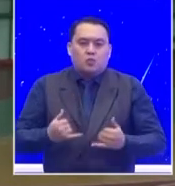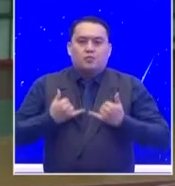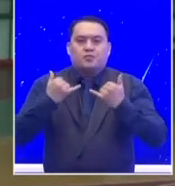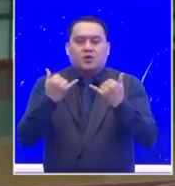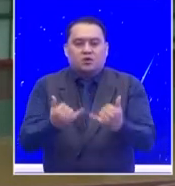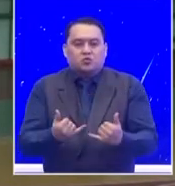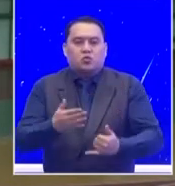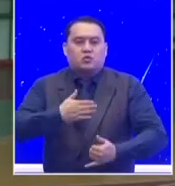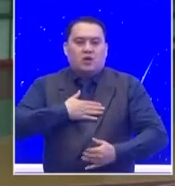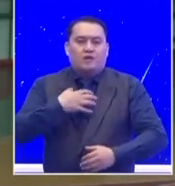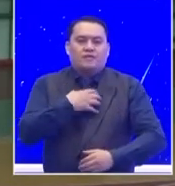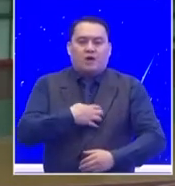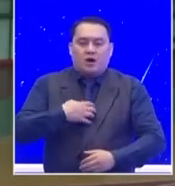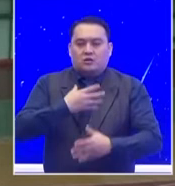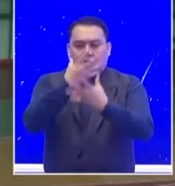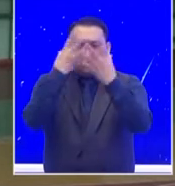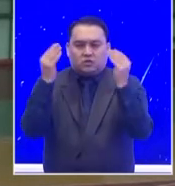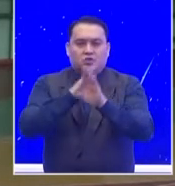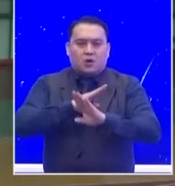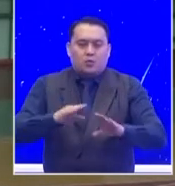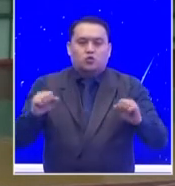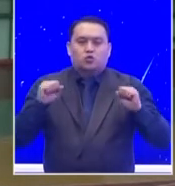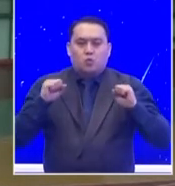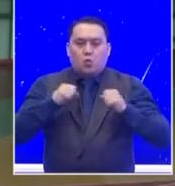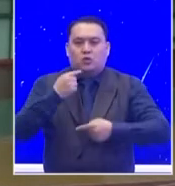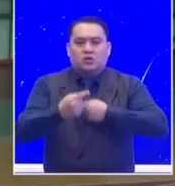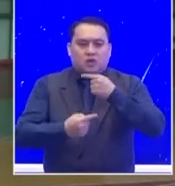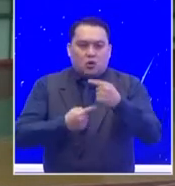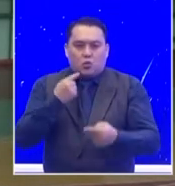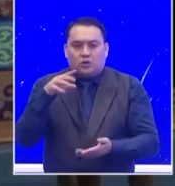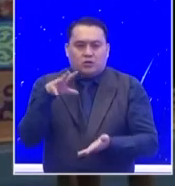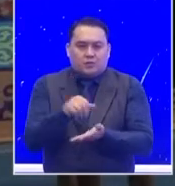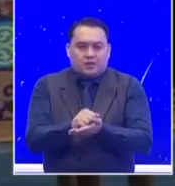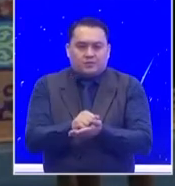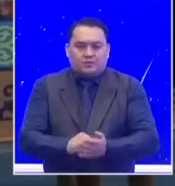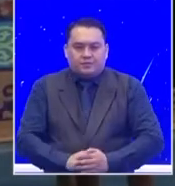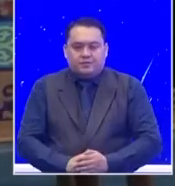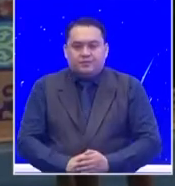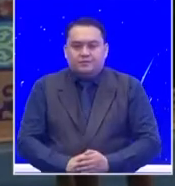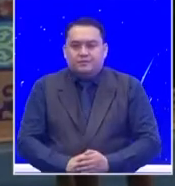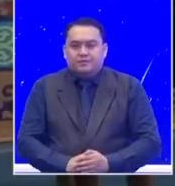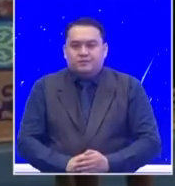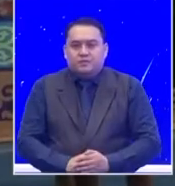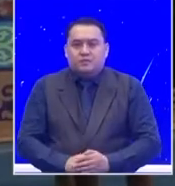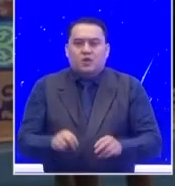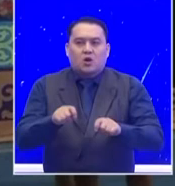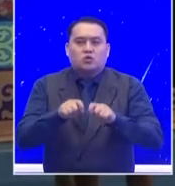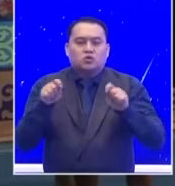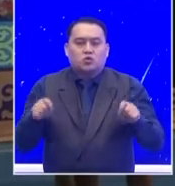спортивный турнир. Важно не забывать о пользе спорта и регулярно заниматься им. Отметим, учебное заведение образовано